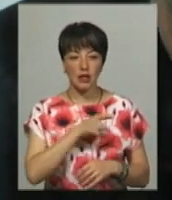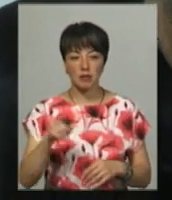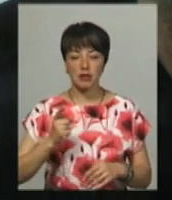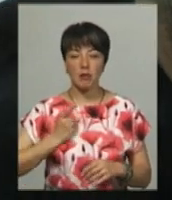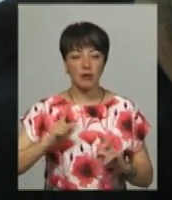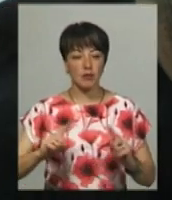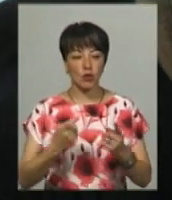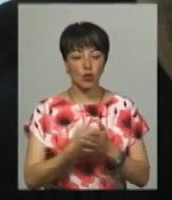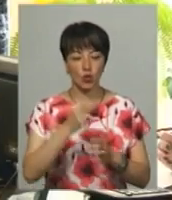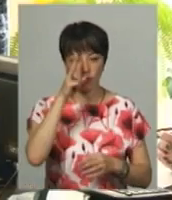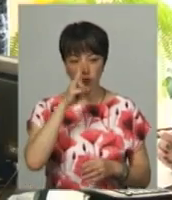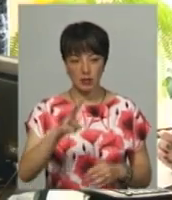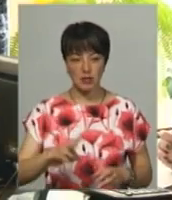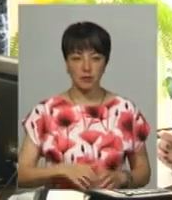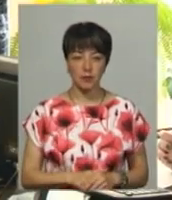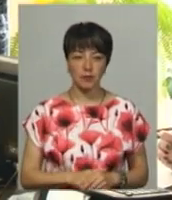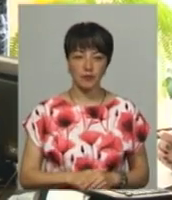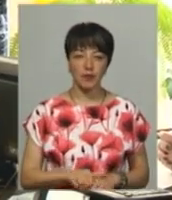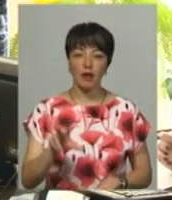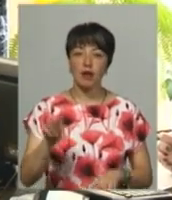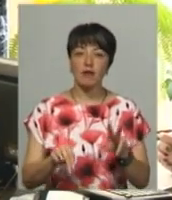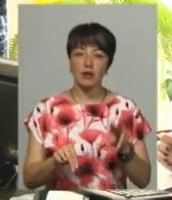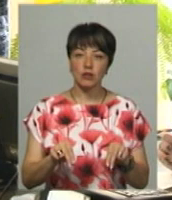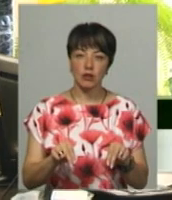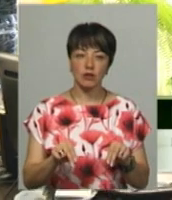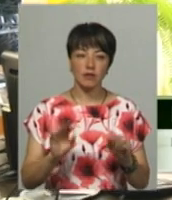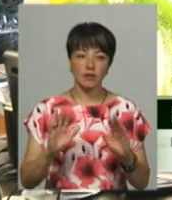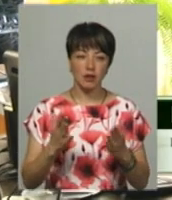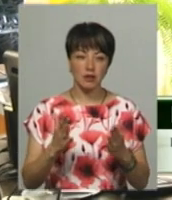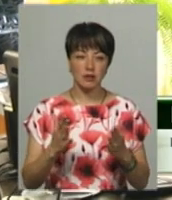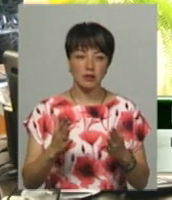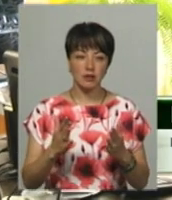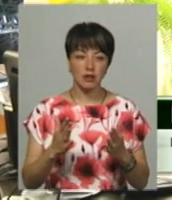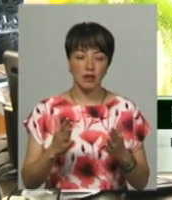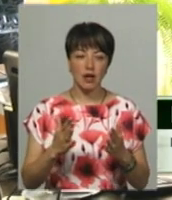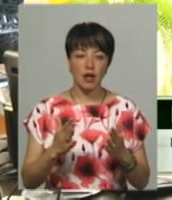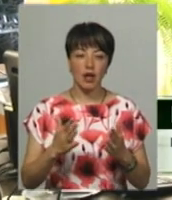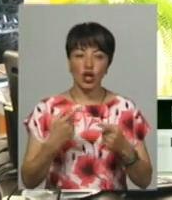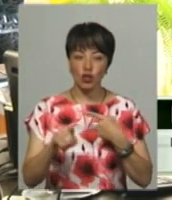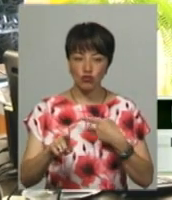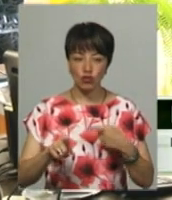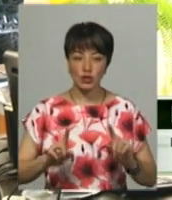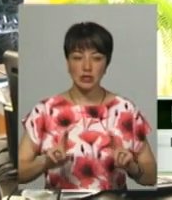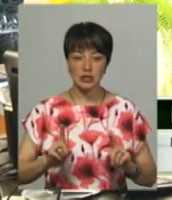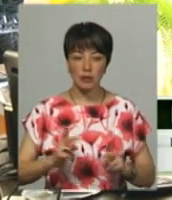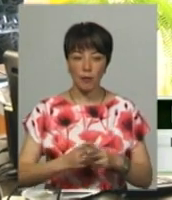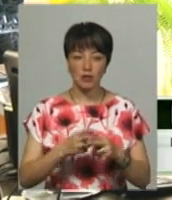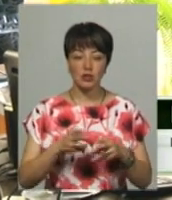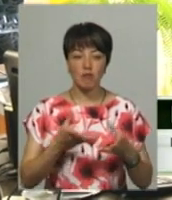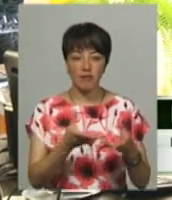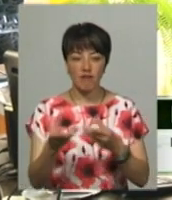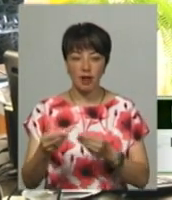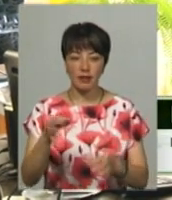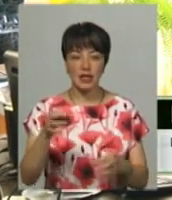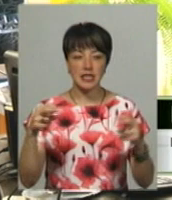під вартою до 2 місяців. Вважаю, що в разі застосування більш м'якого запобіжного заходу обвинувачений може незаконно впливати на свідків, так